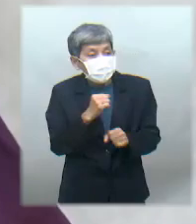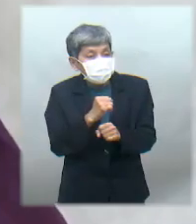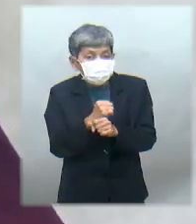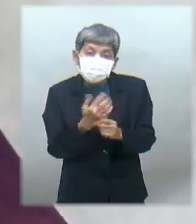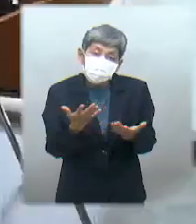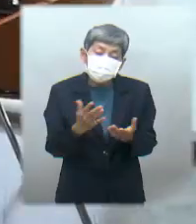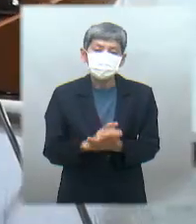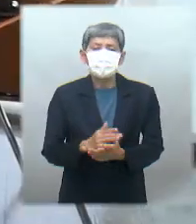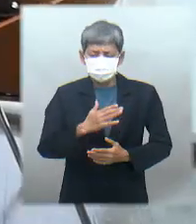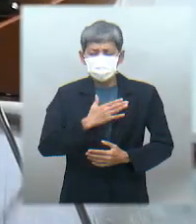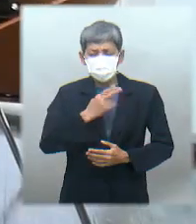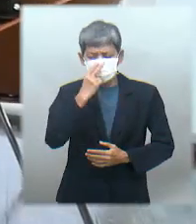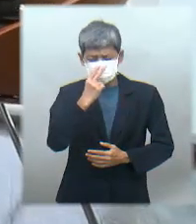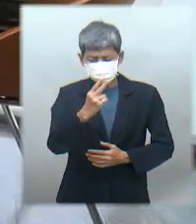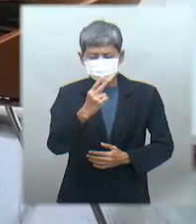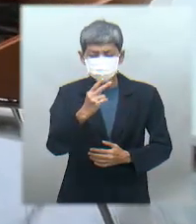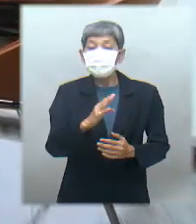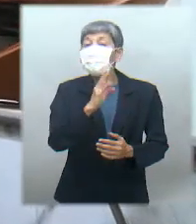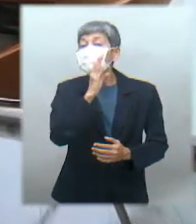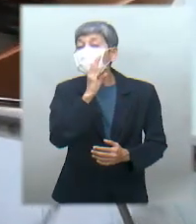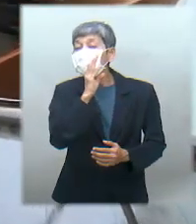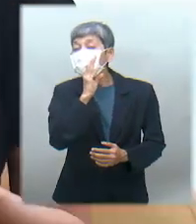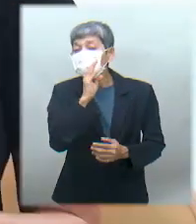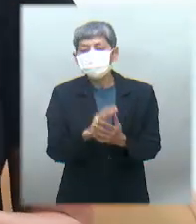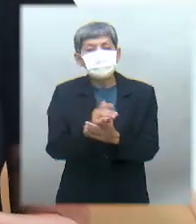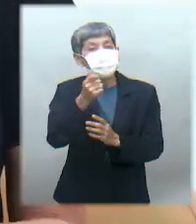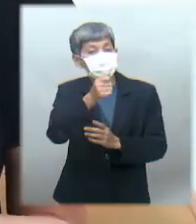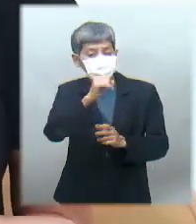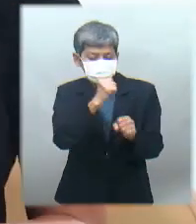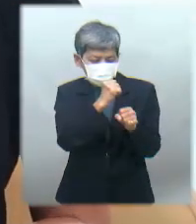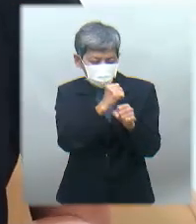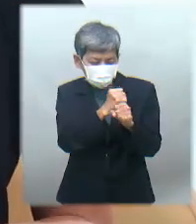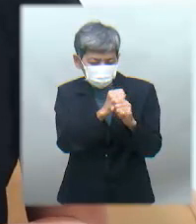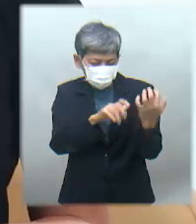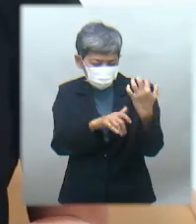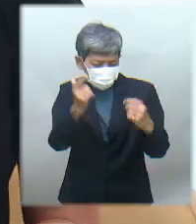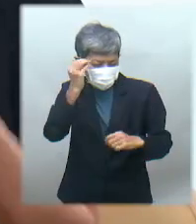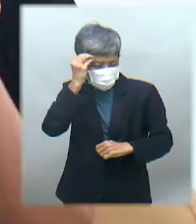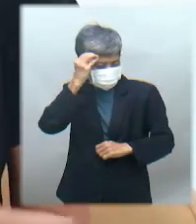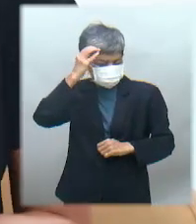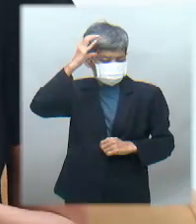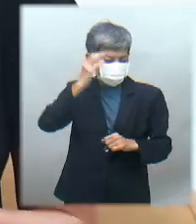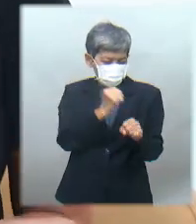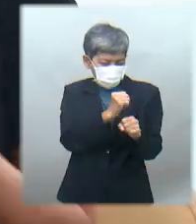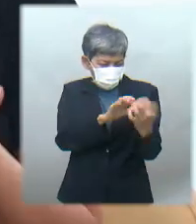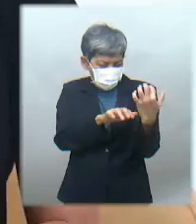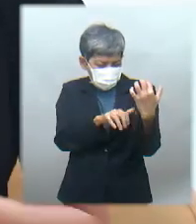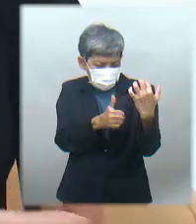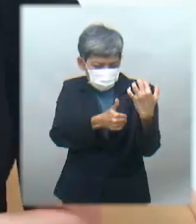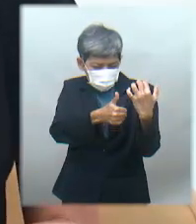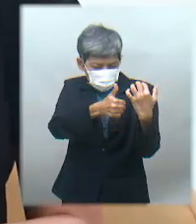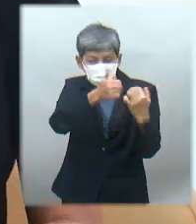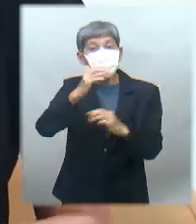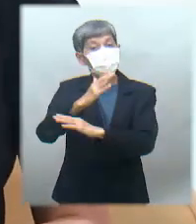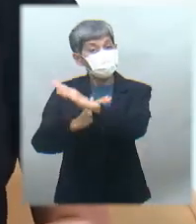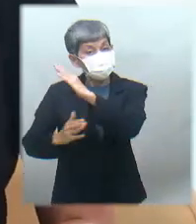สิ่งนี้อยู่ไหมเรามองวาจรๆแล้วคะ ถ้าเกิดว่าเหมือน AI ทำเก่งขึ้นถตั้ไคะคนมีการหนึ่เขาจะได้ทำง